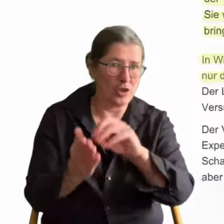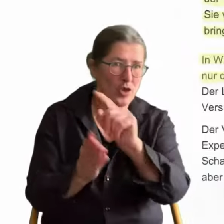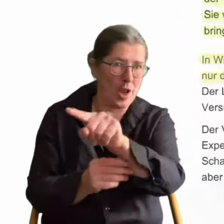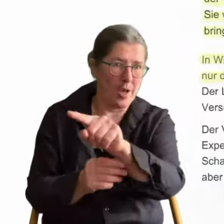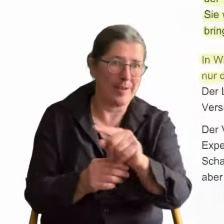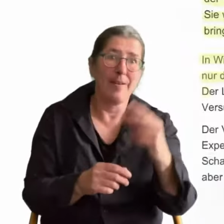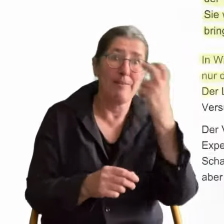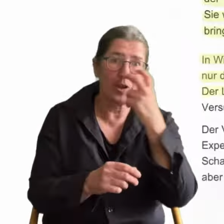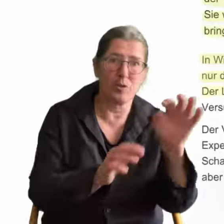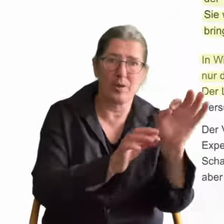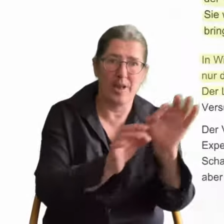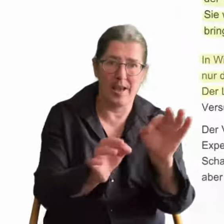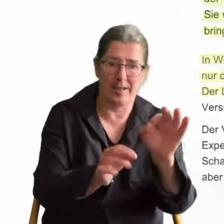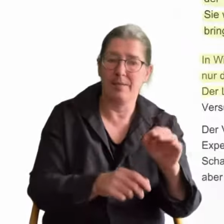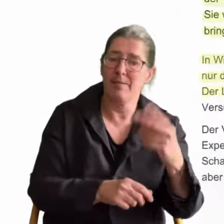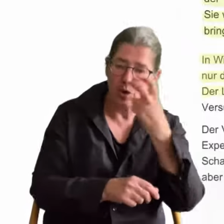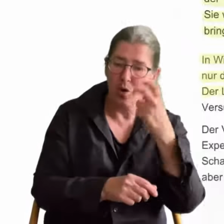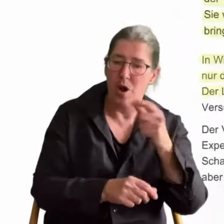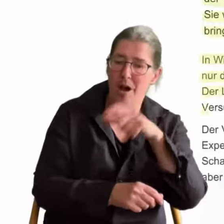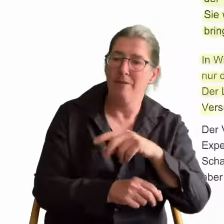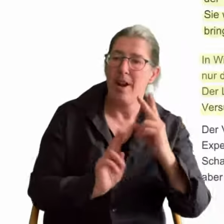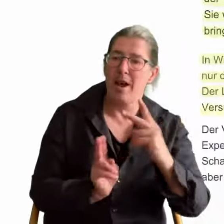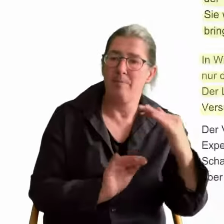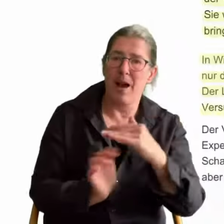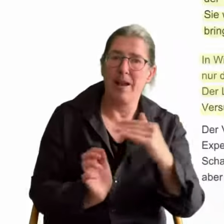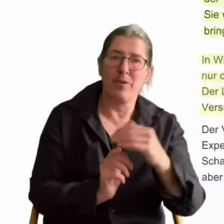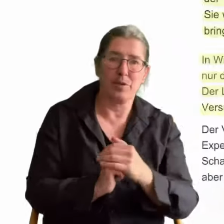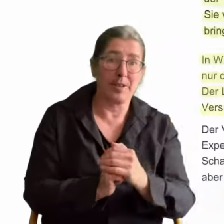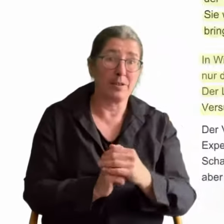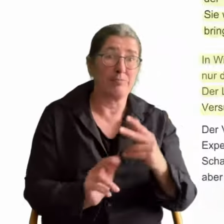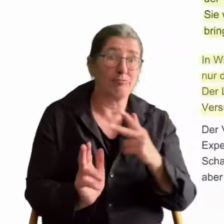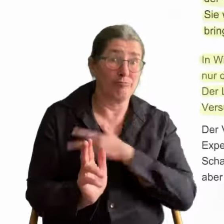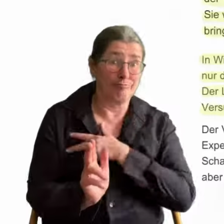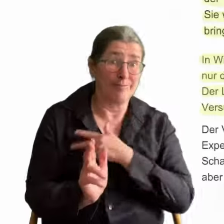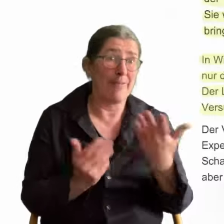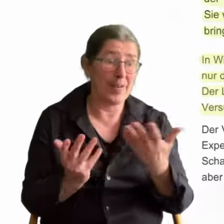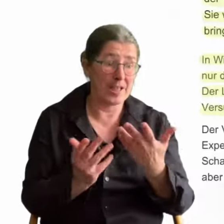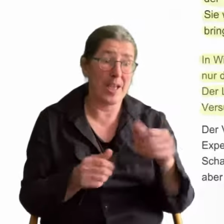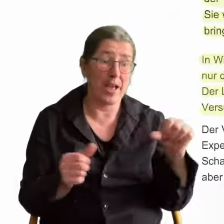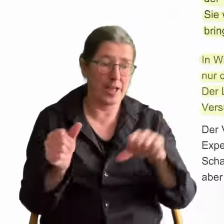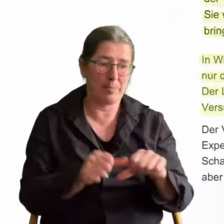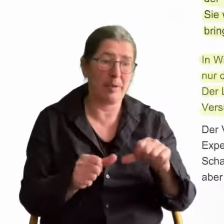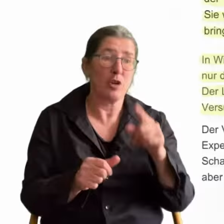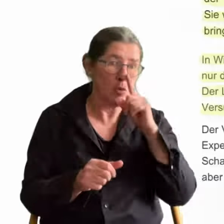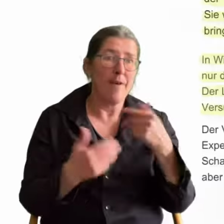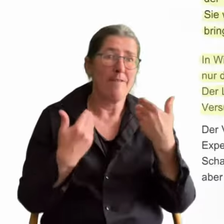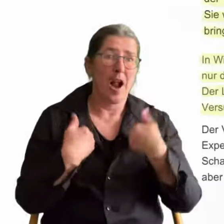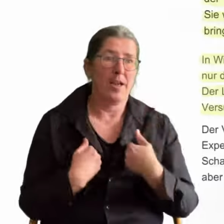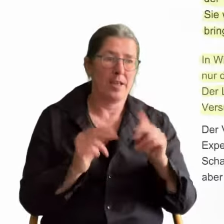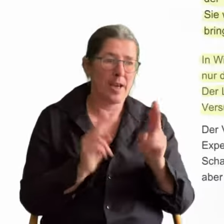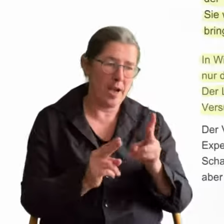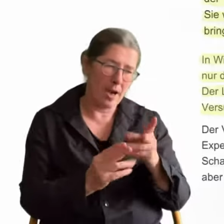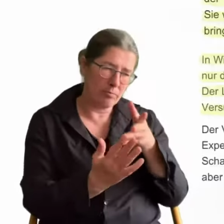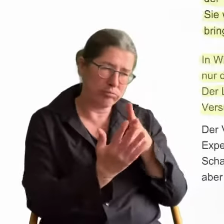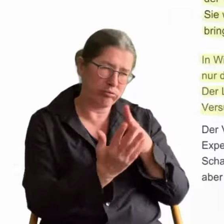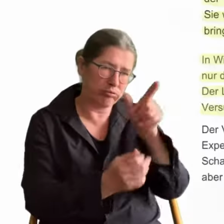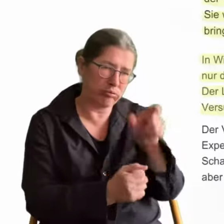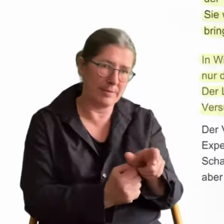versuchsleiter versucht den lehrer zu beeinflussen also in wirklichkeit wird in dem experiment nur das verhalten des lehrers